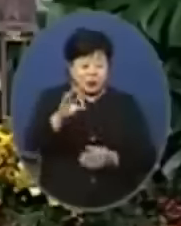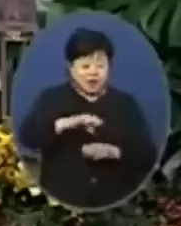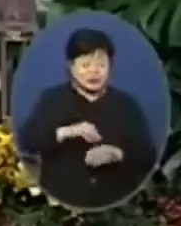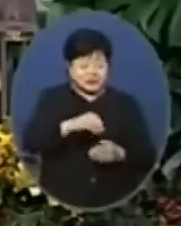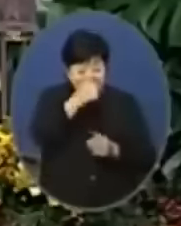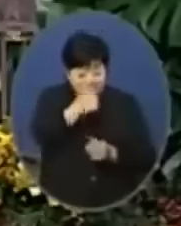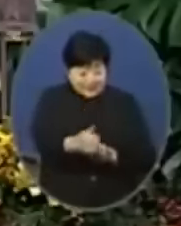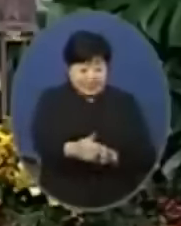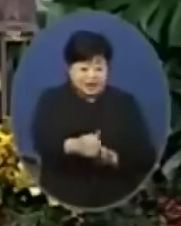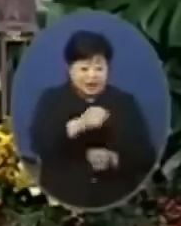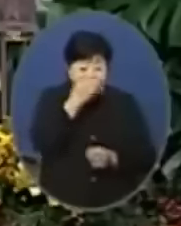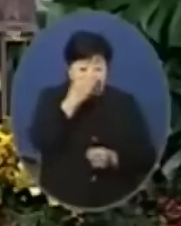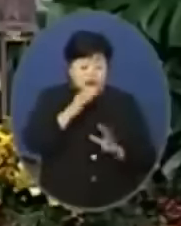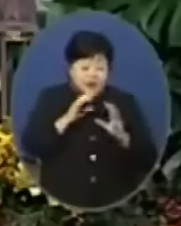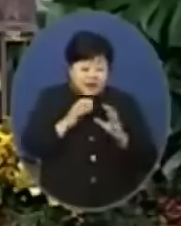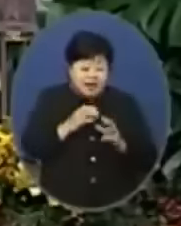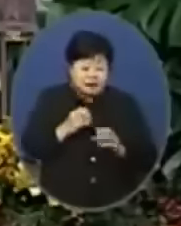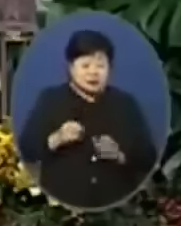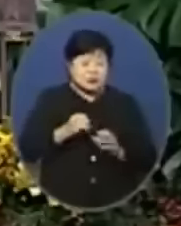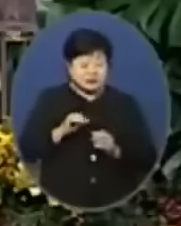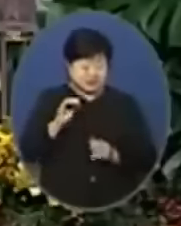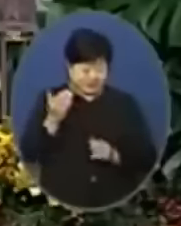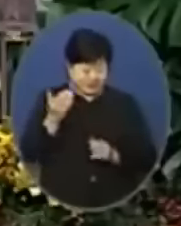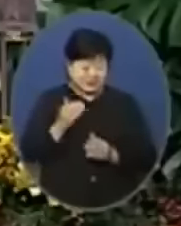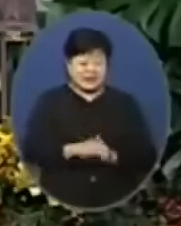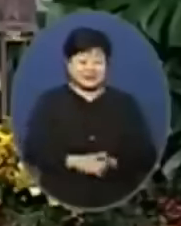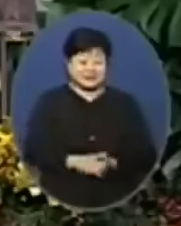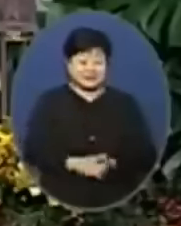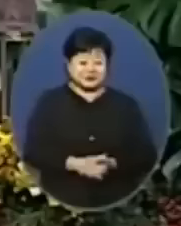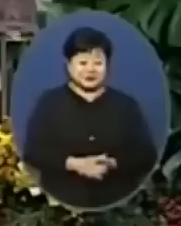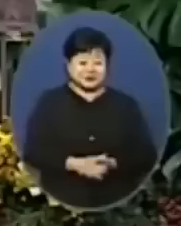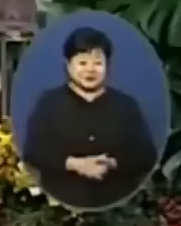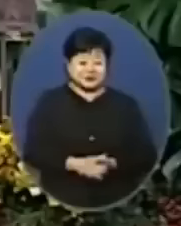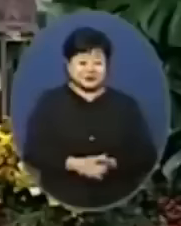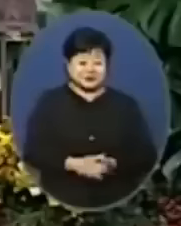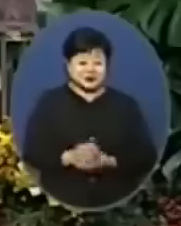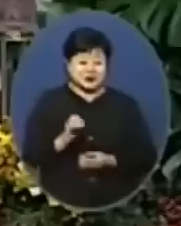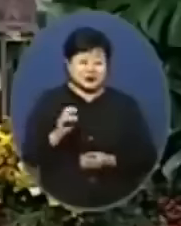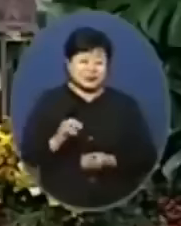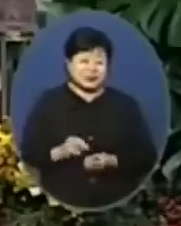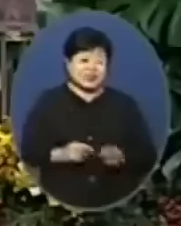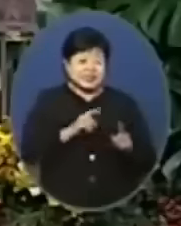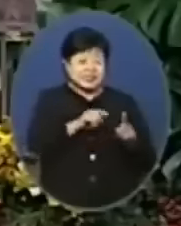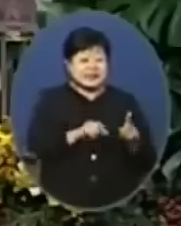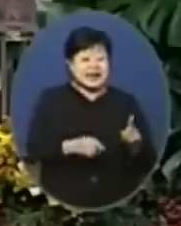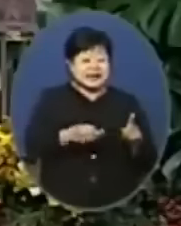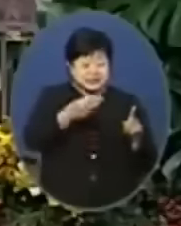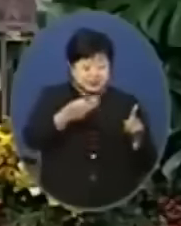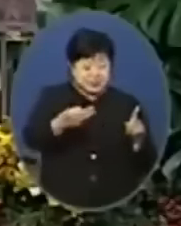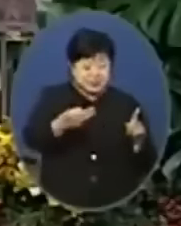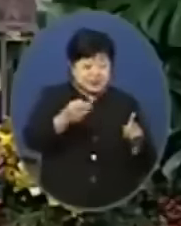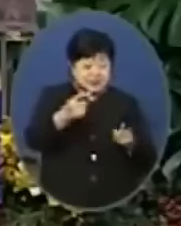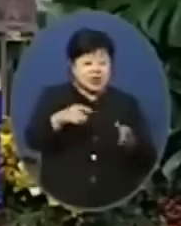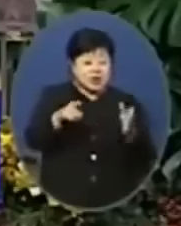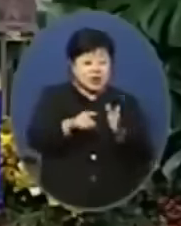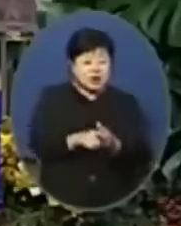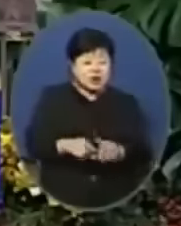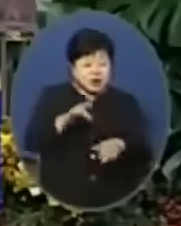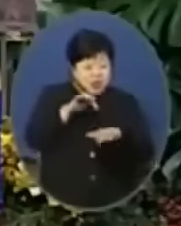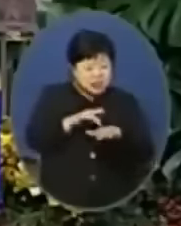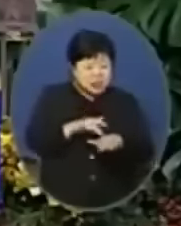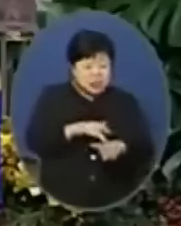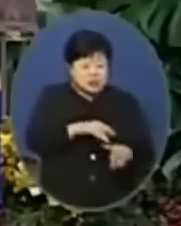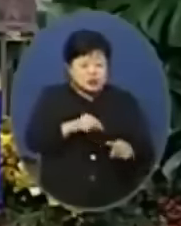왕같은 제사장이요 거룩한 나라여 거의 소유된 백성이 되었습니다. 골로새 1장 13절로 14절에 그가 우리를 흑암의